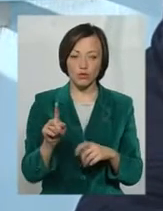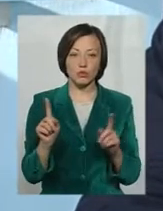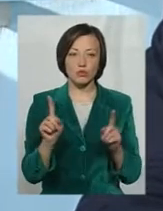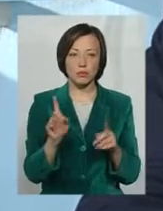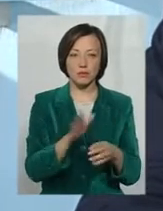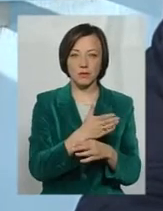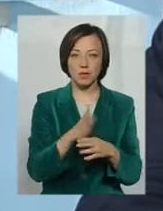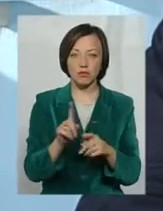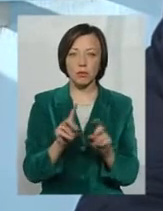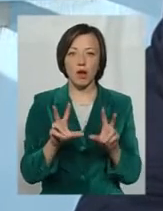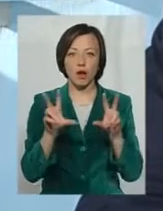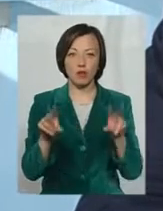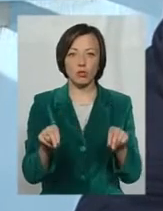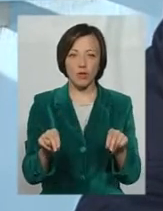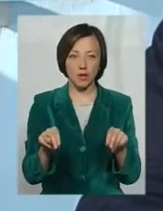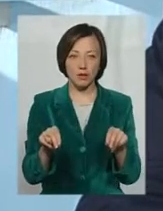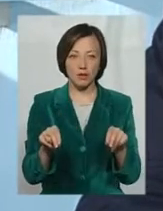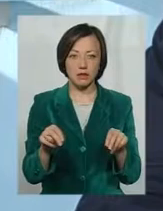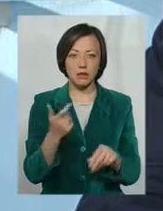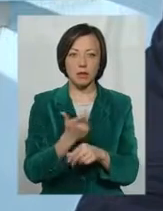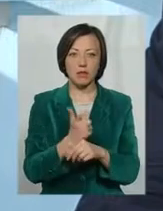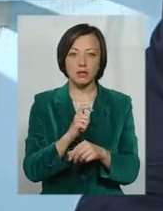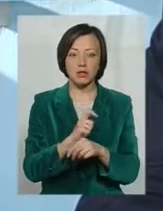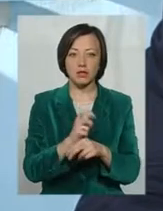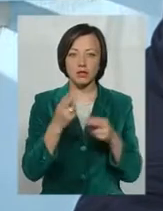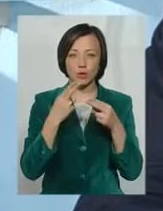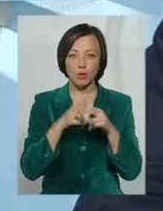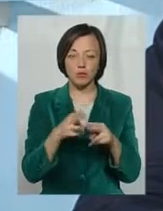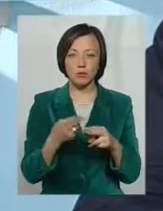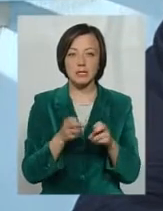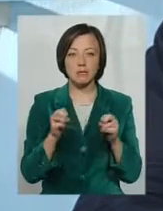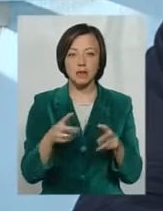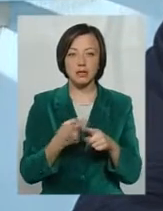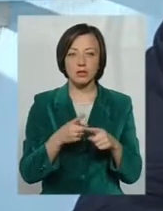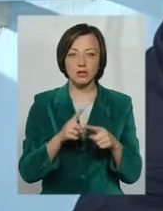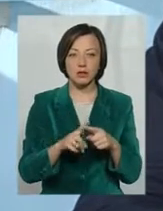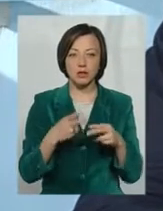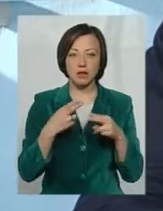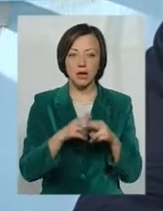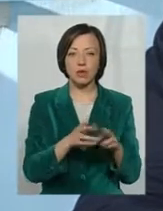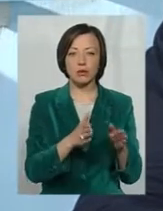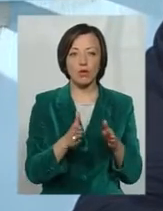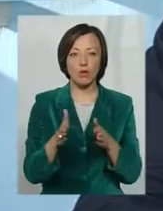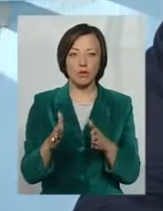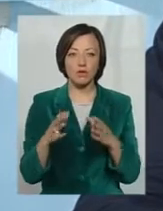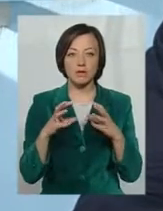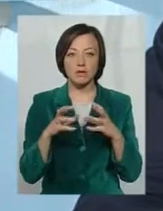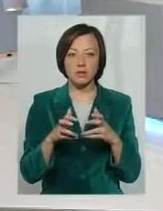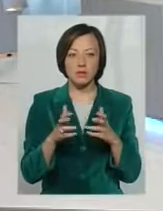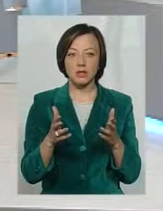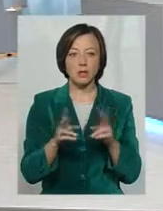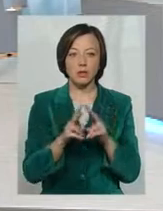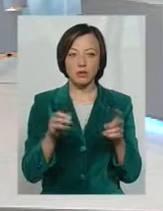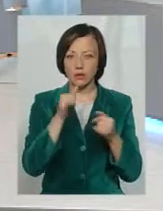щоб гарантувати максимальну технологічну безпеку. Тобто цю технологію в світі... Тобто ніхто не